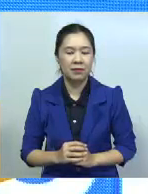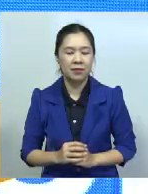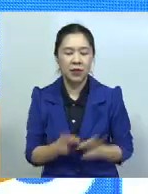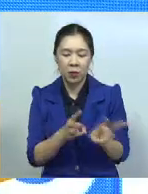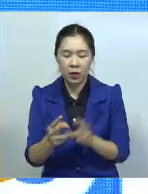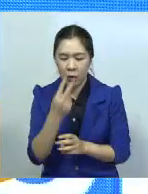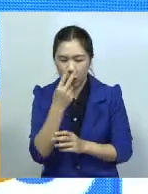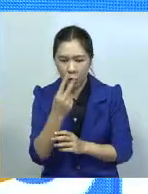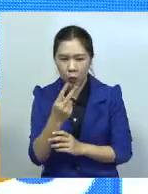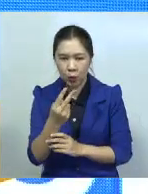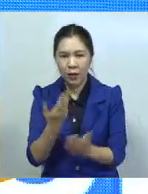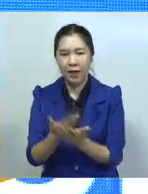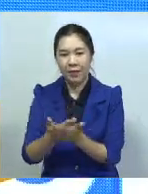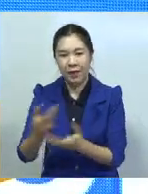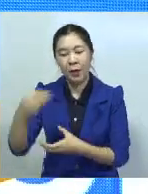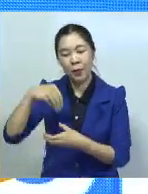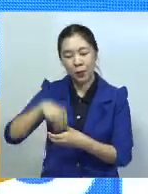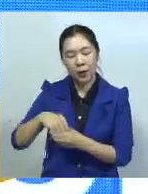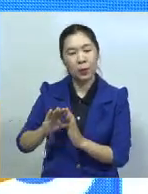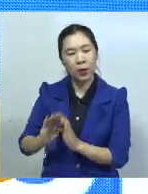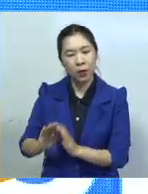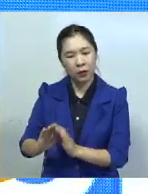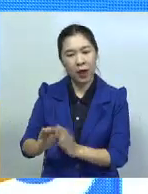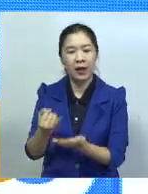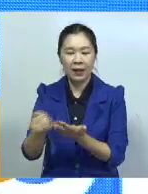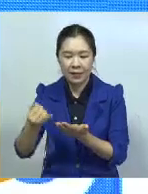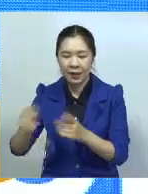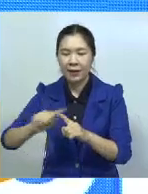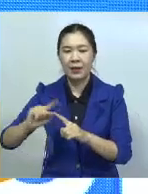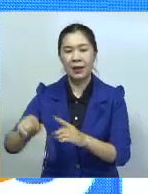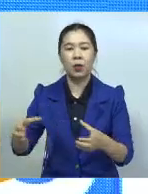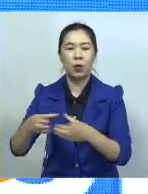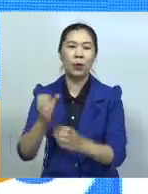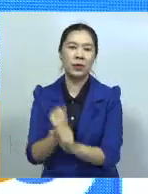นะผมเชื่อมั่นในการทำงานของคณะทำงานอยู่แล้วนะครับ